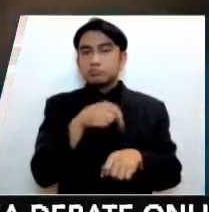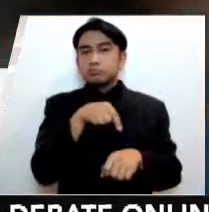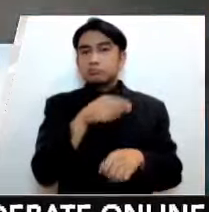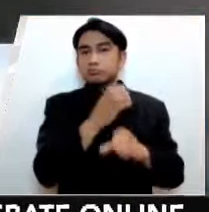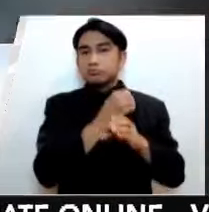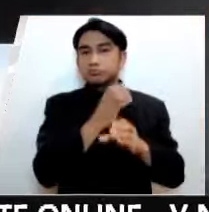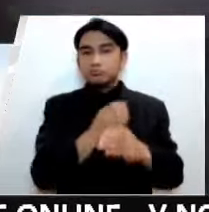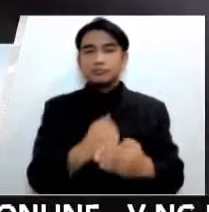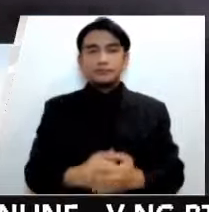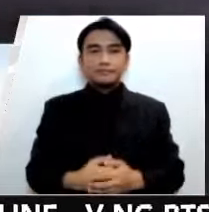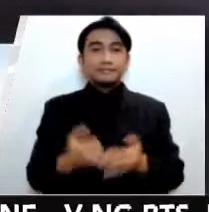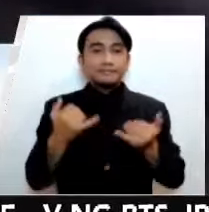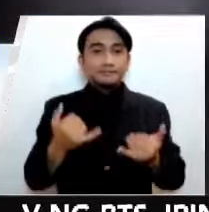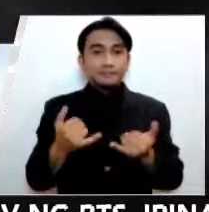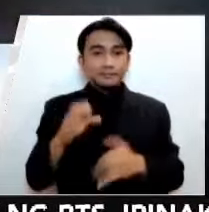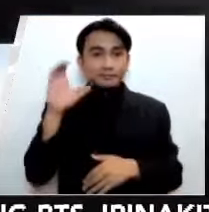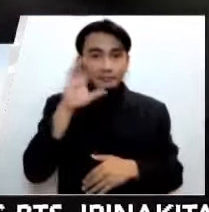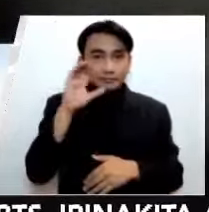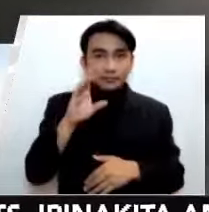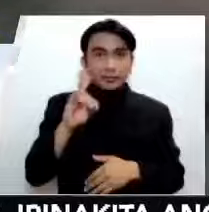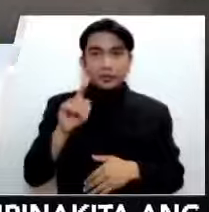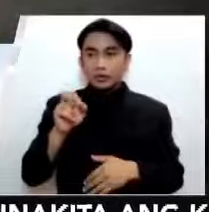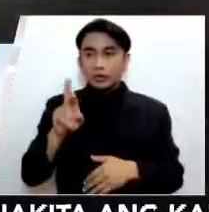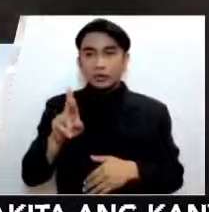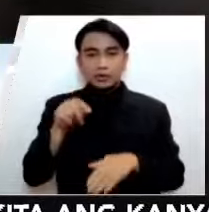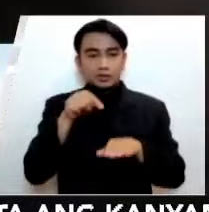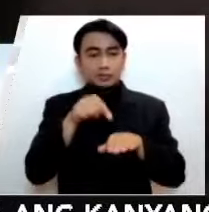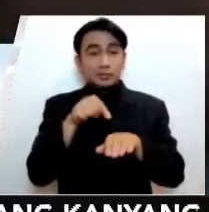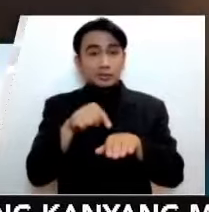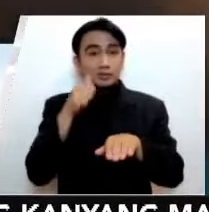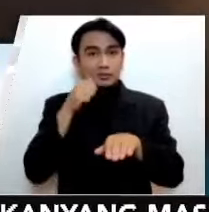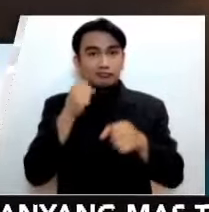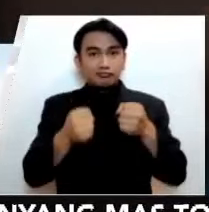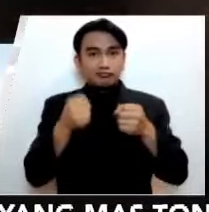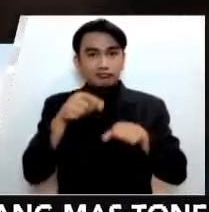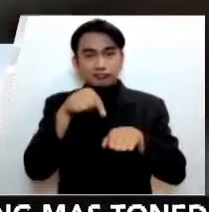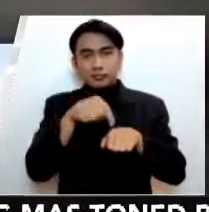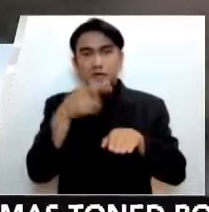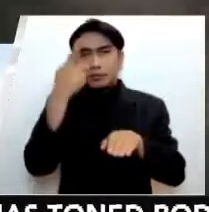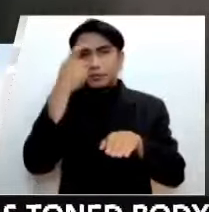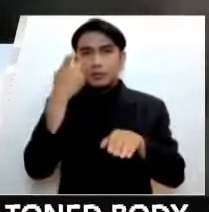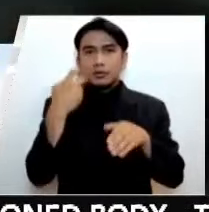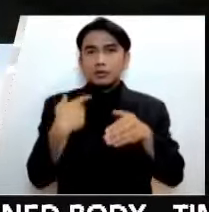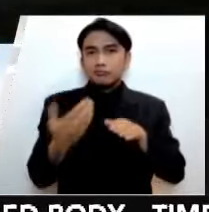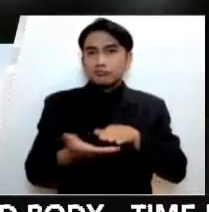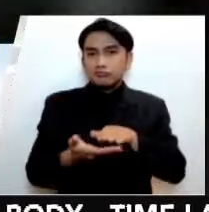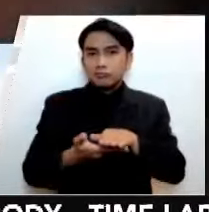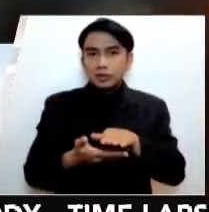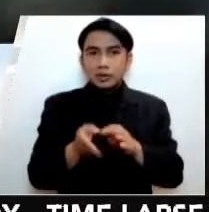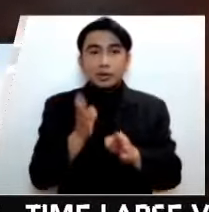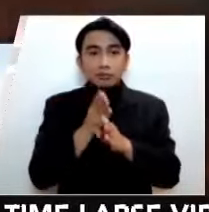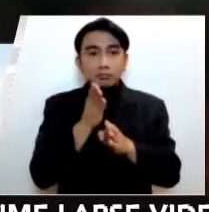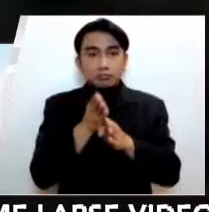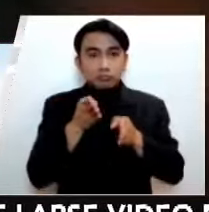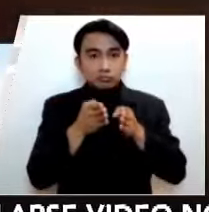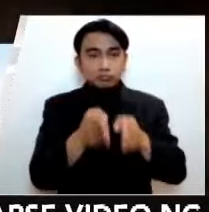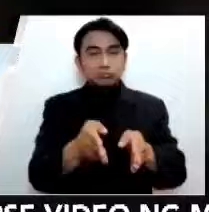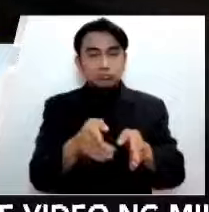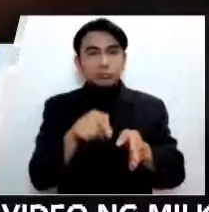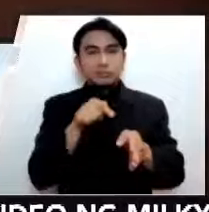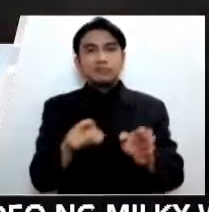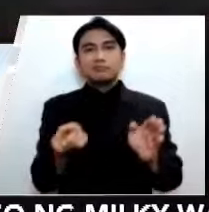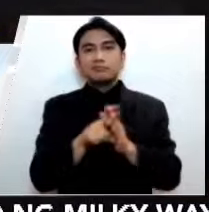Hinahanap din ng DOTR ang babaeng driver na sinita rin dahil sa pagdaan sa EDSA bus carousel sa bahagi ng Makati